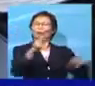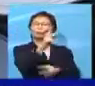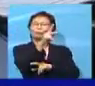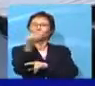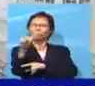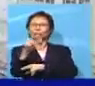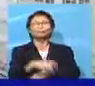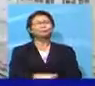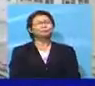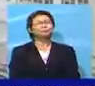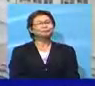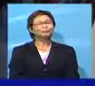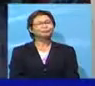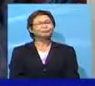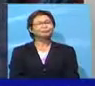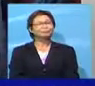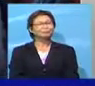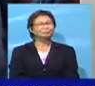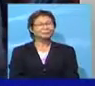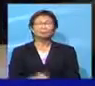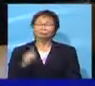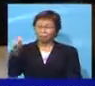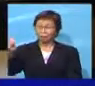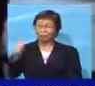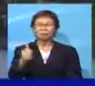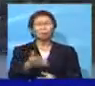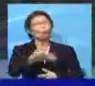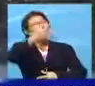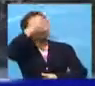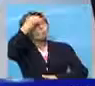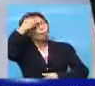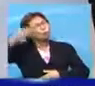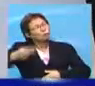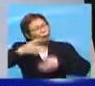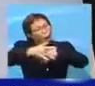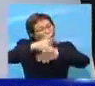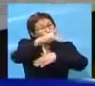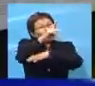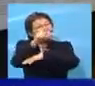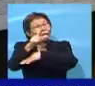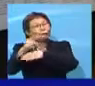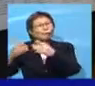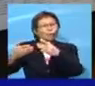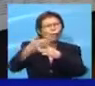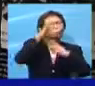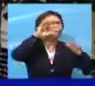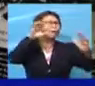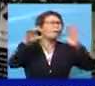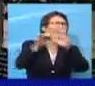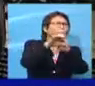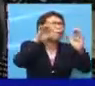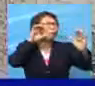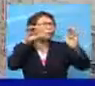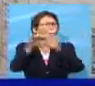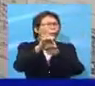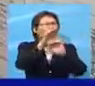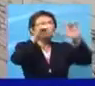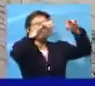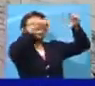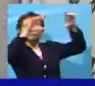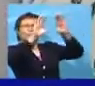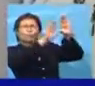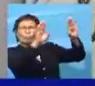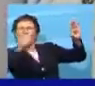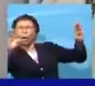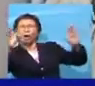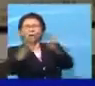Lumpur. Anda dapat mengetahui sejarah awal Kuala Lumpur melalui foto-foto atau keratan akbar yang